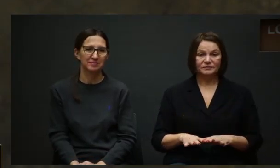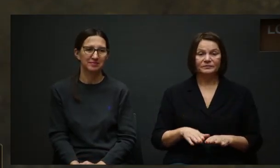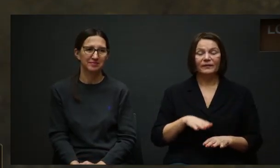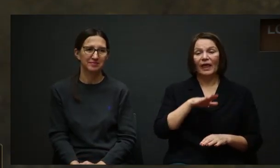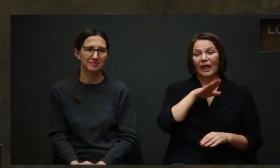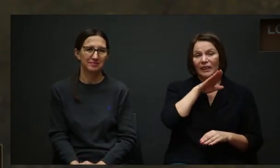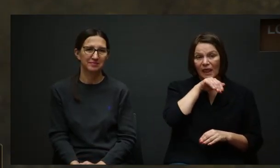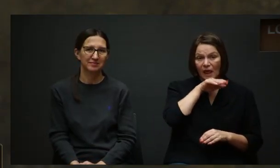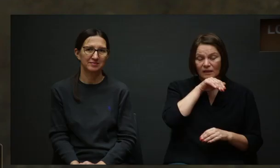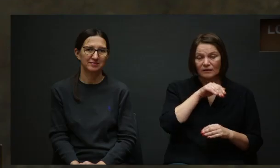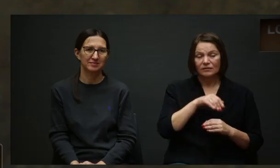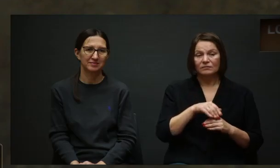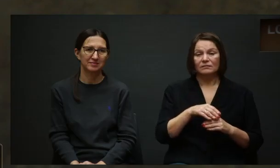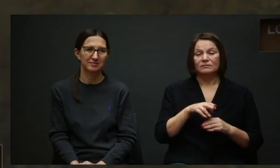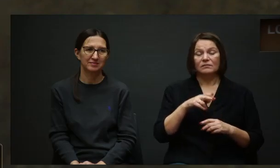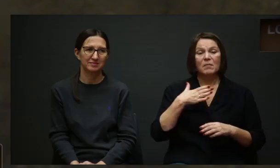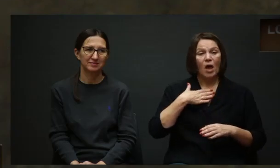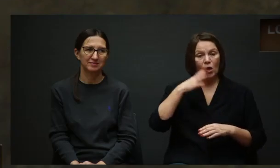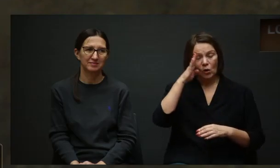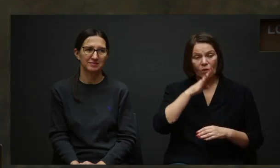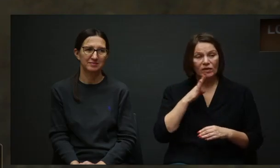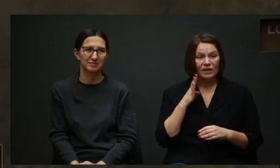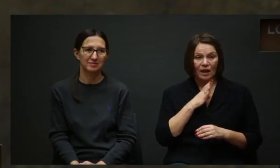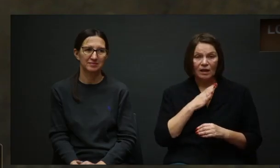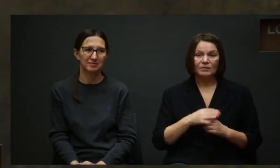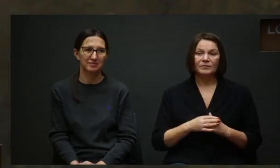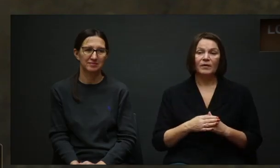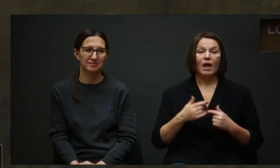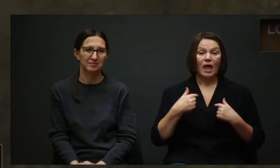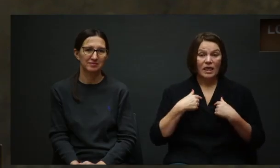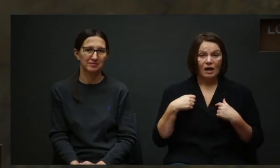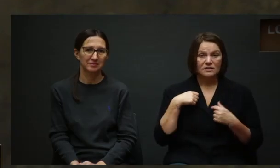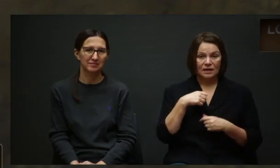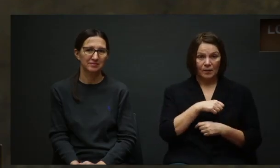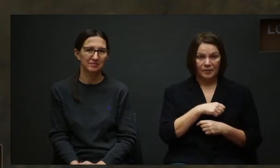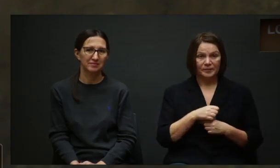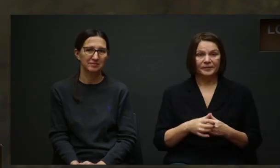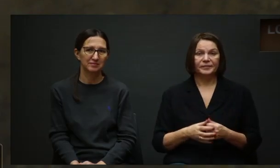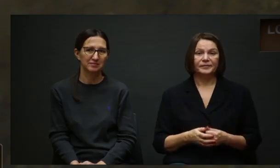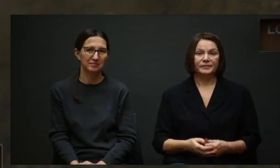Деды, родители, я сам.